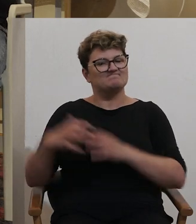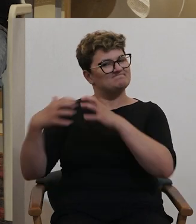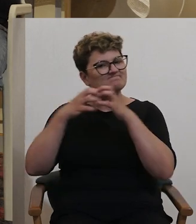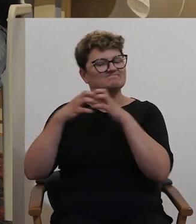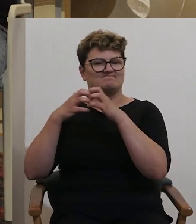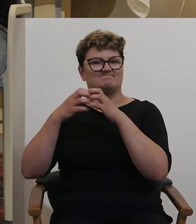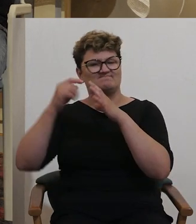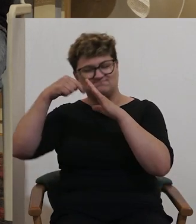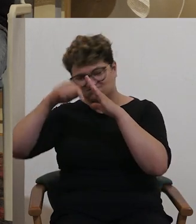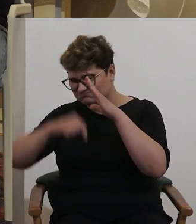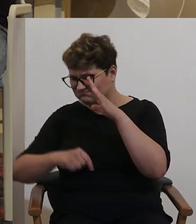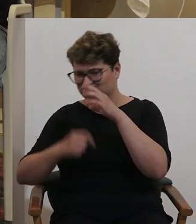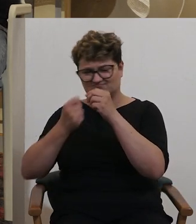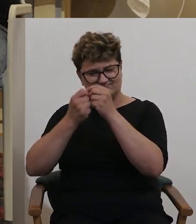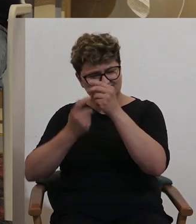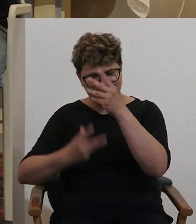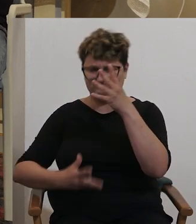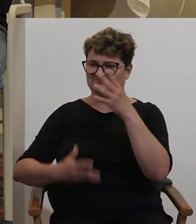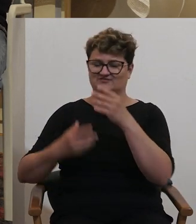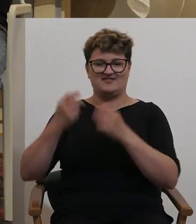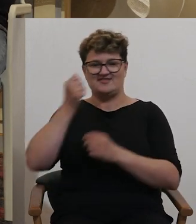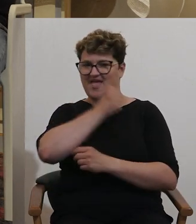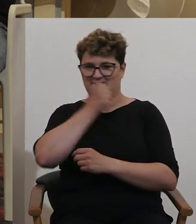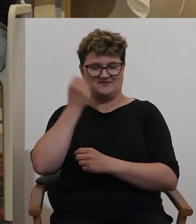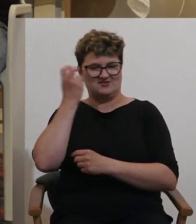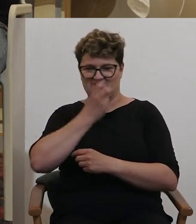jeszcze kryje bardzo dużo ciekawych tajemnic.